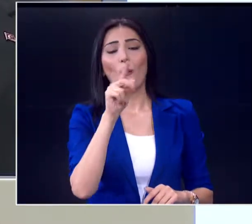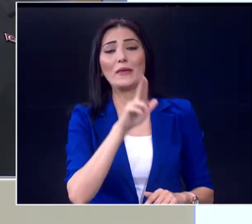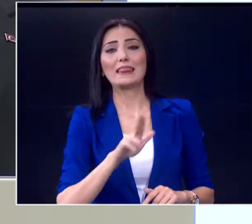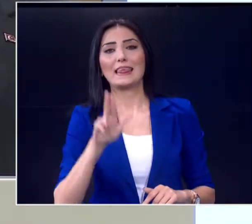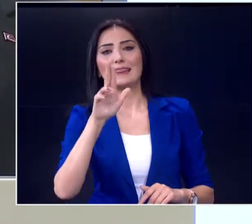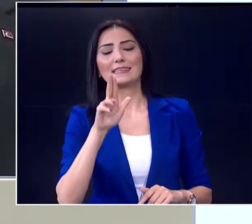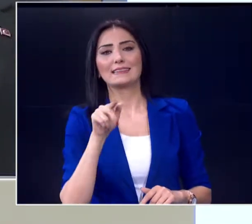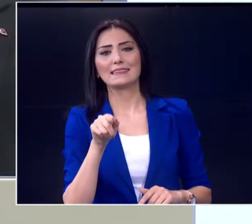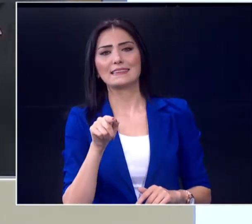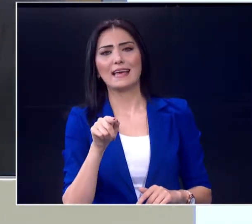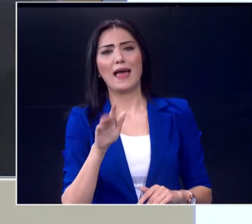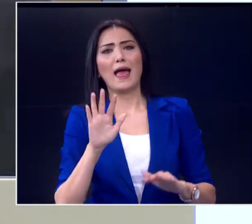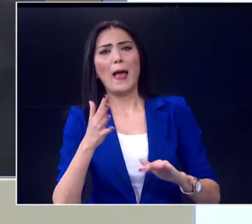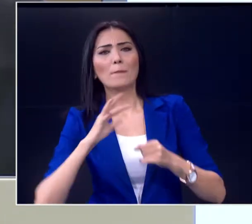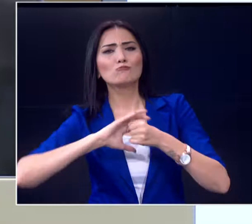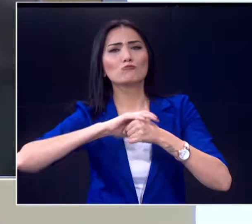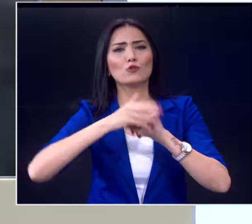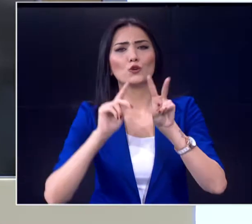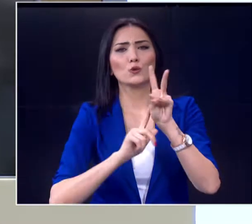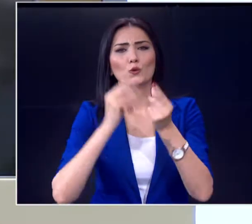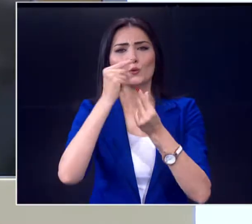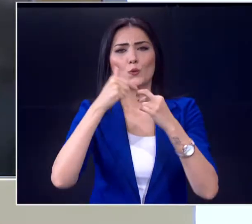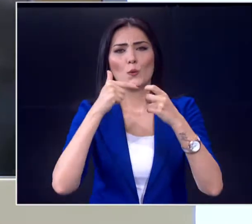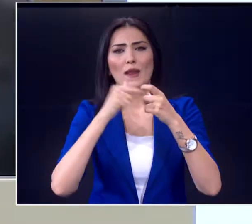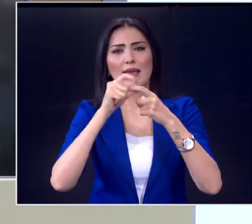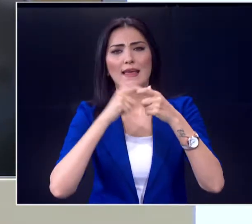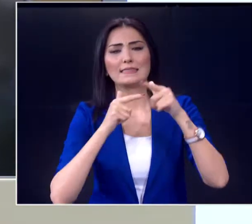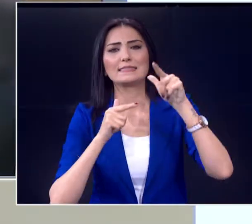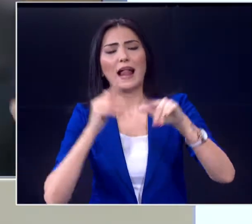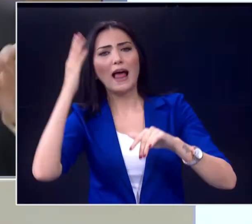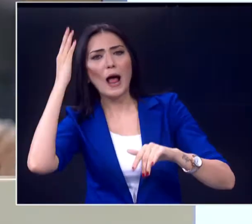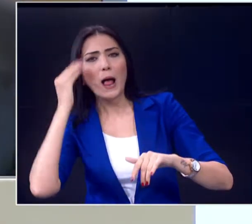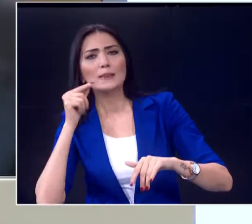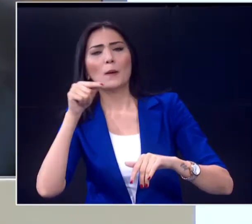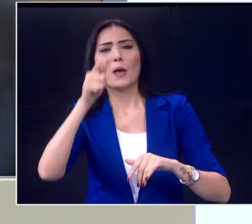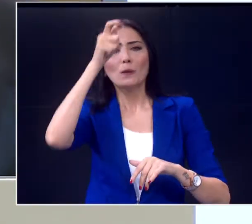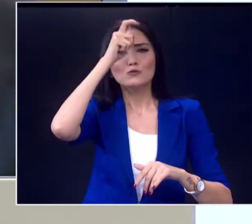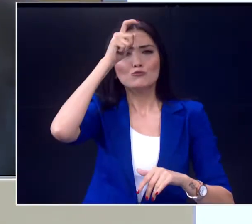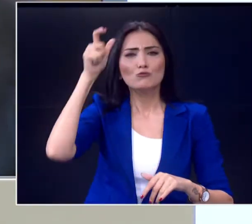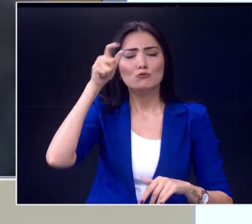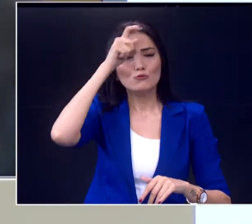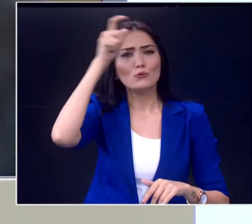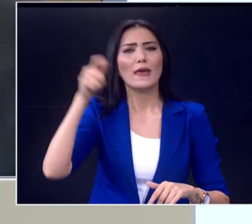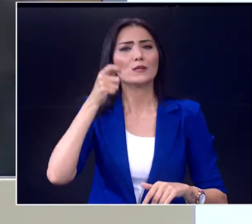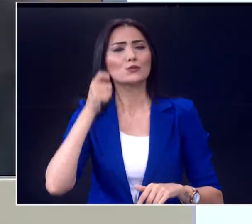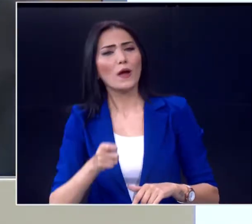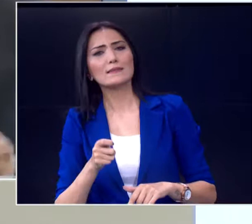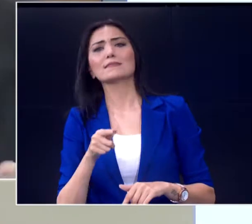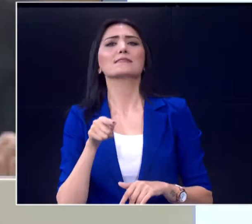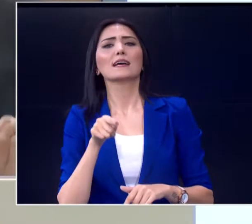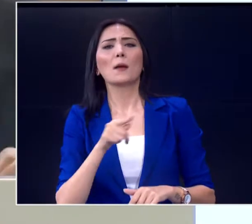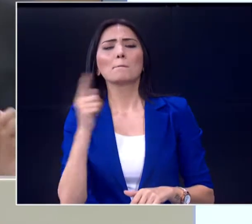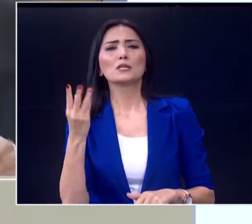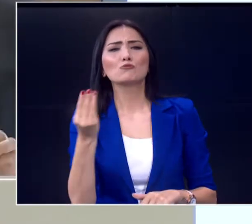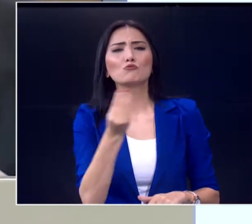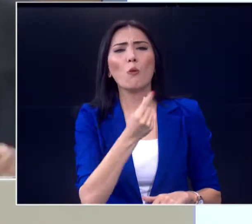2017'de hem küresel anlamda hem ülkemizin şartları bakımından